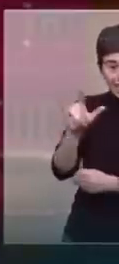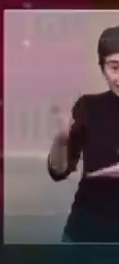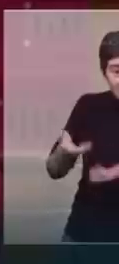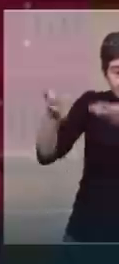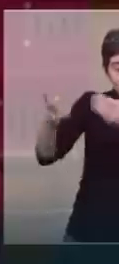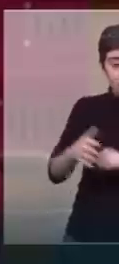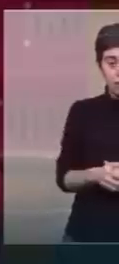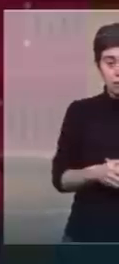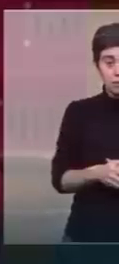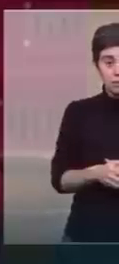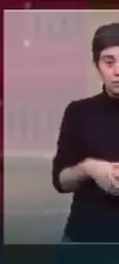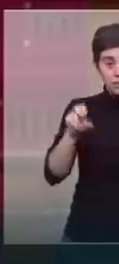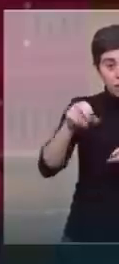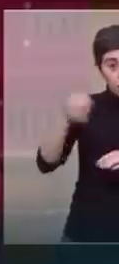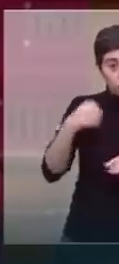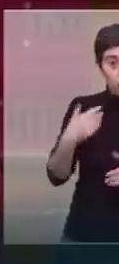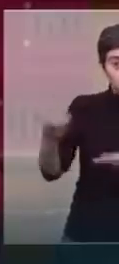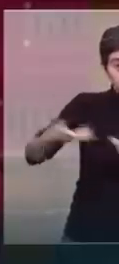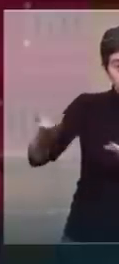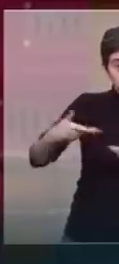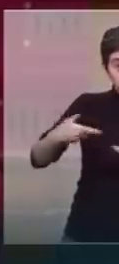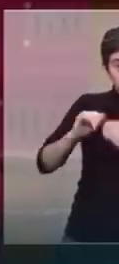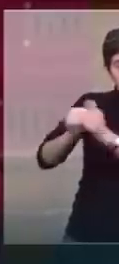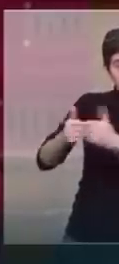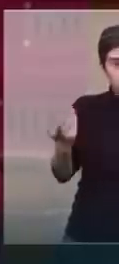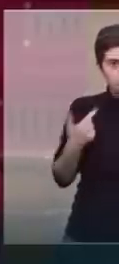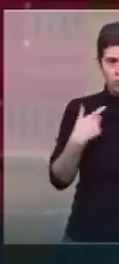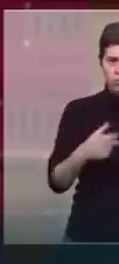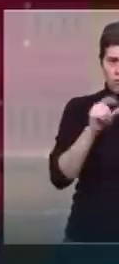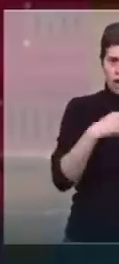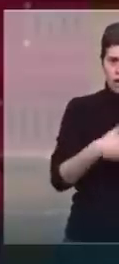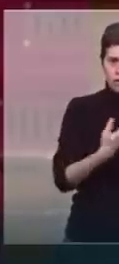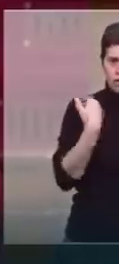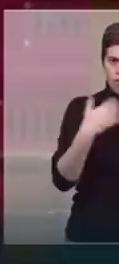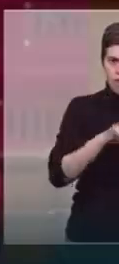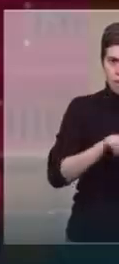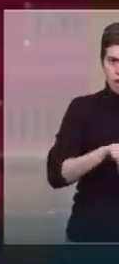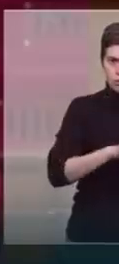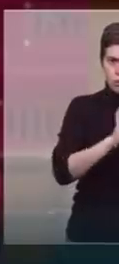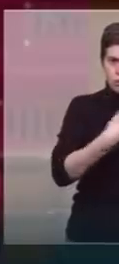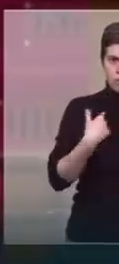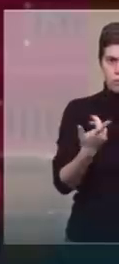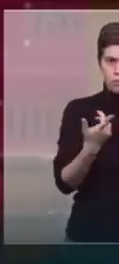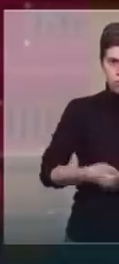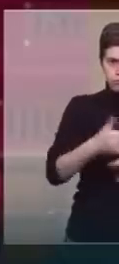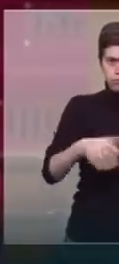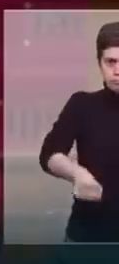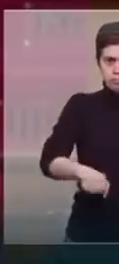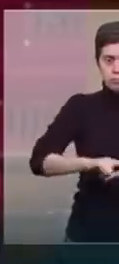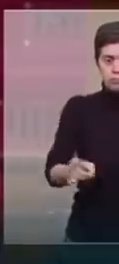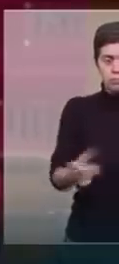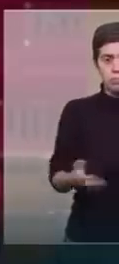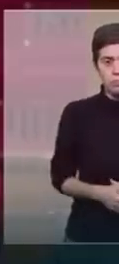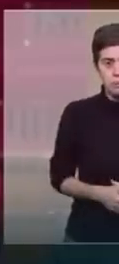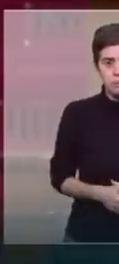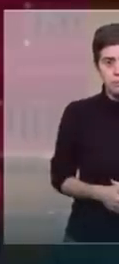des importations de médicaments alors que nous en fabriquions l'essentiel il y a 20 ans. Où est la souveraineté ? Le monde médico-social nous alerte de